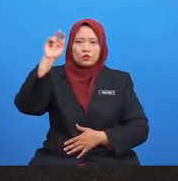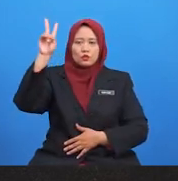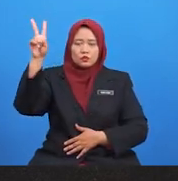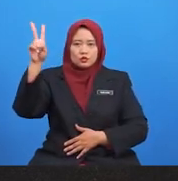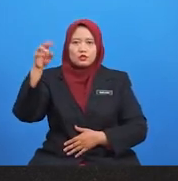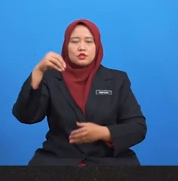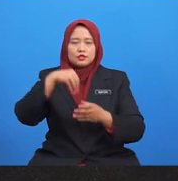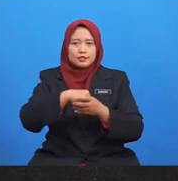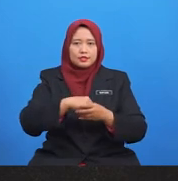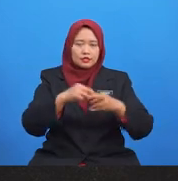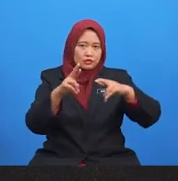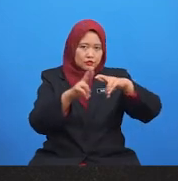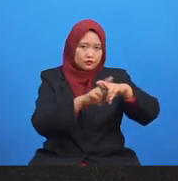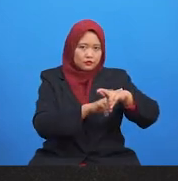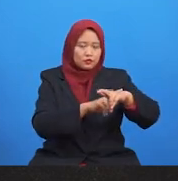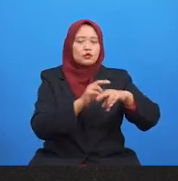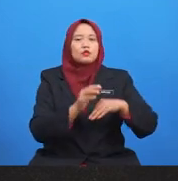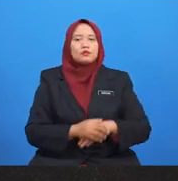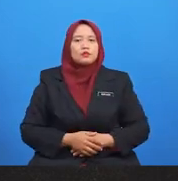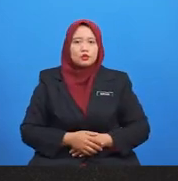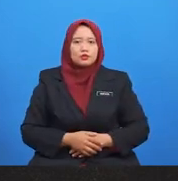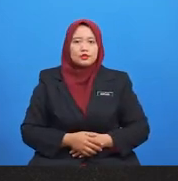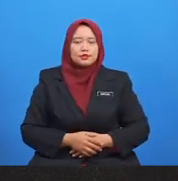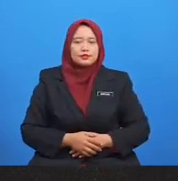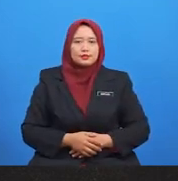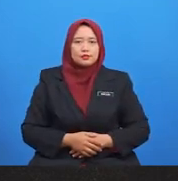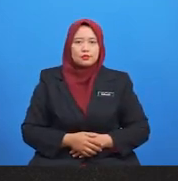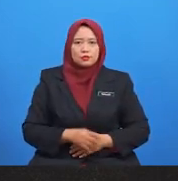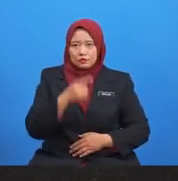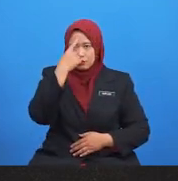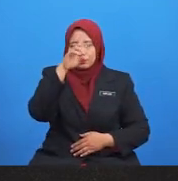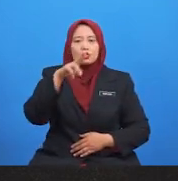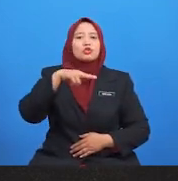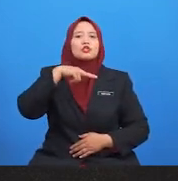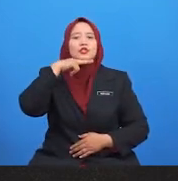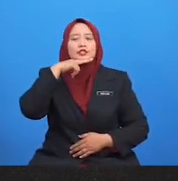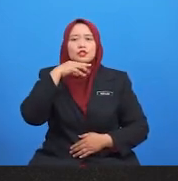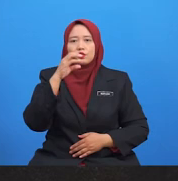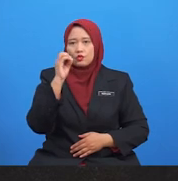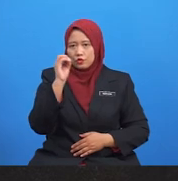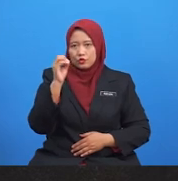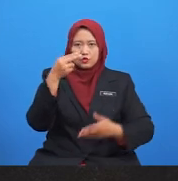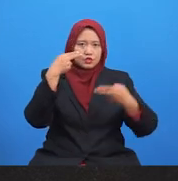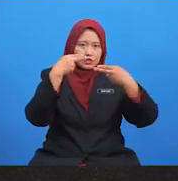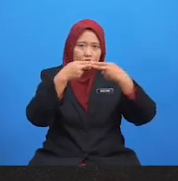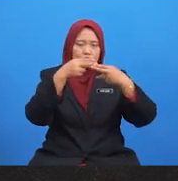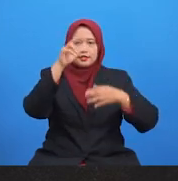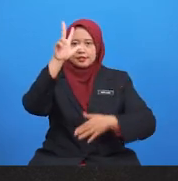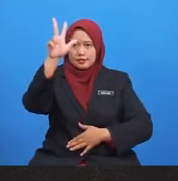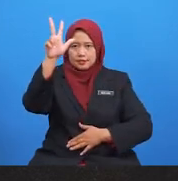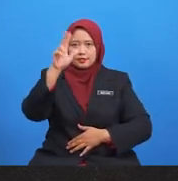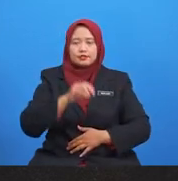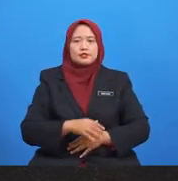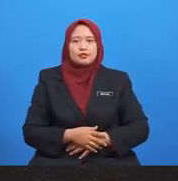isi padu kamiran pi x kuasa 2 bagi had 0 hingga 3. Anda perlu kembangkan terlebih